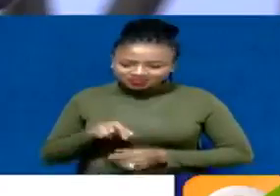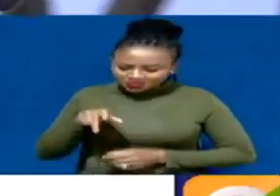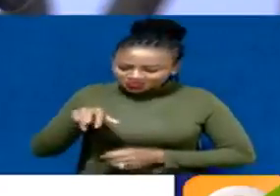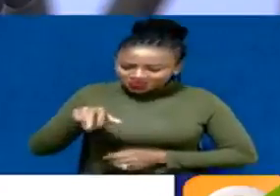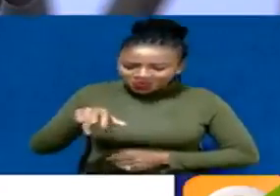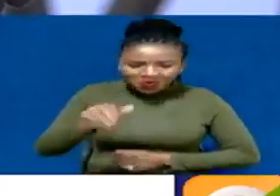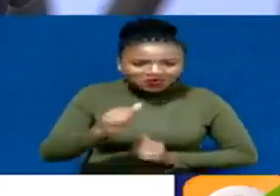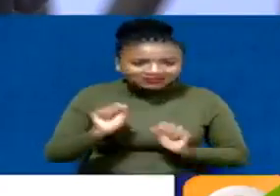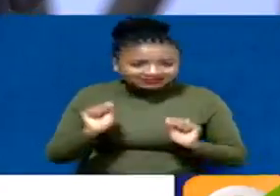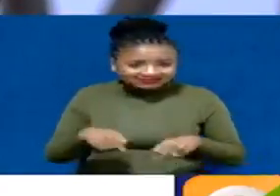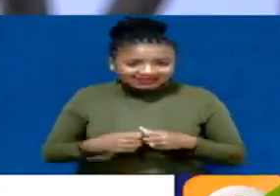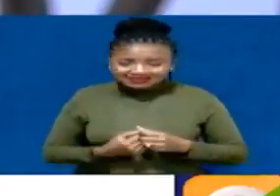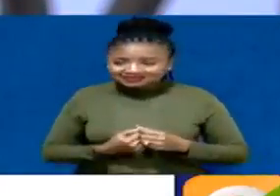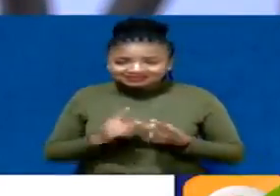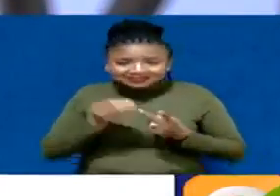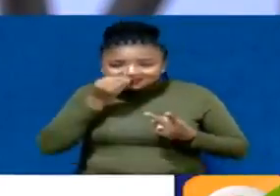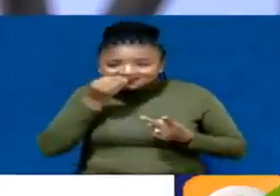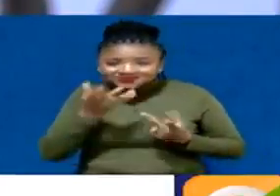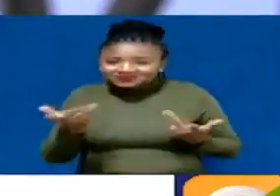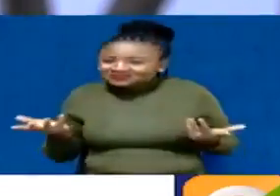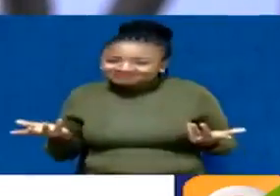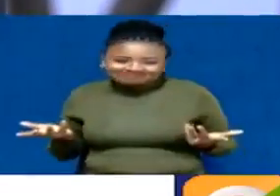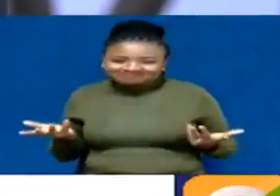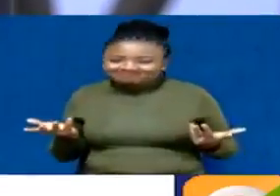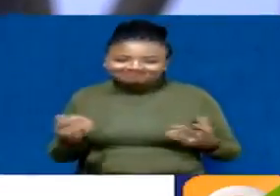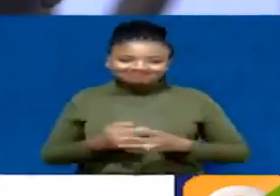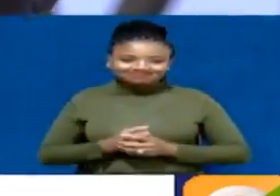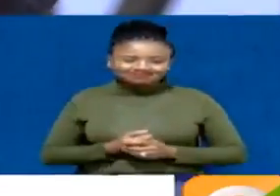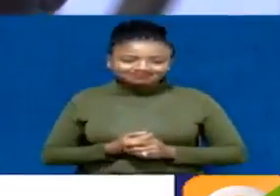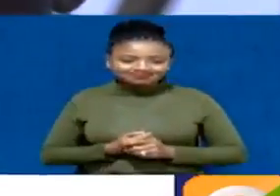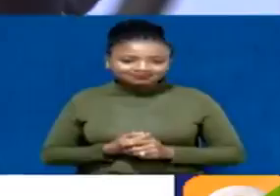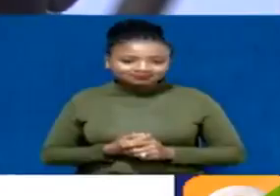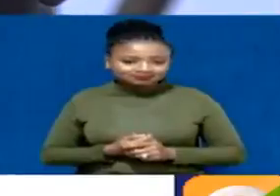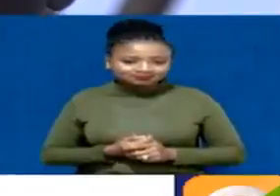kutembea vizuri, kukula vizuri hawezi, na